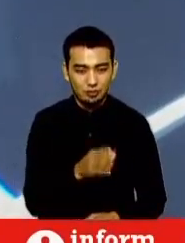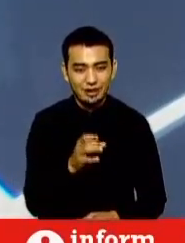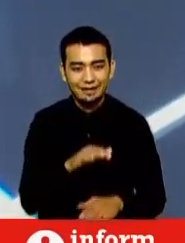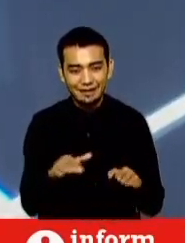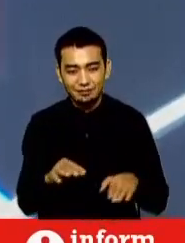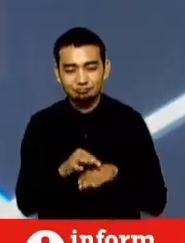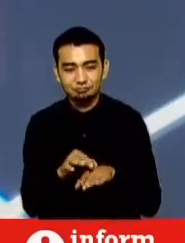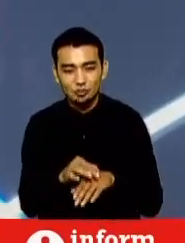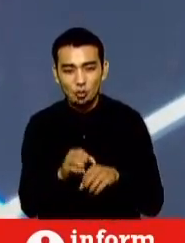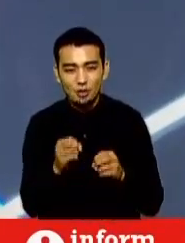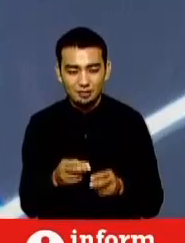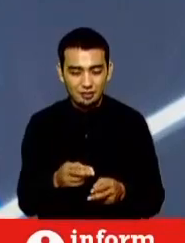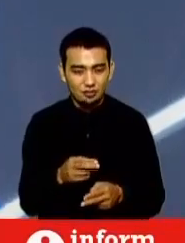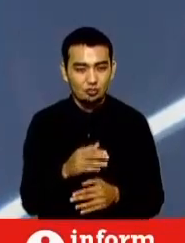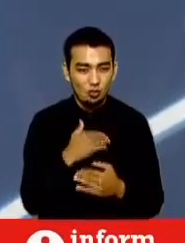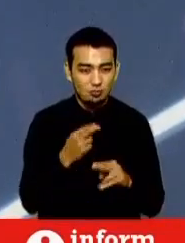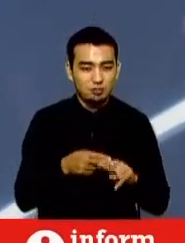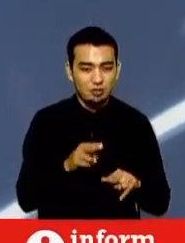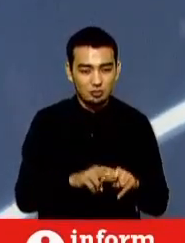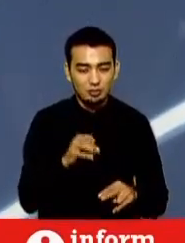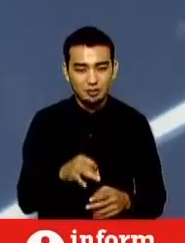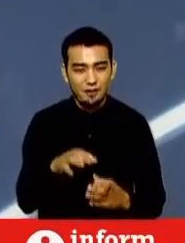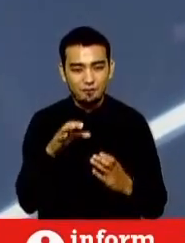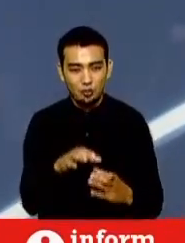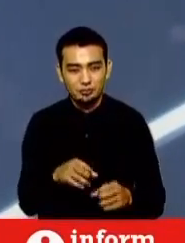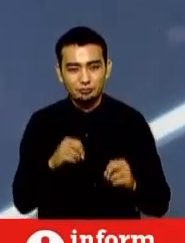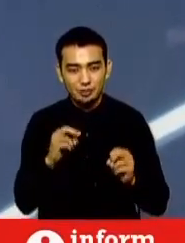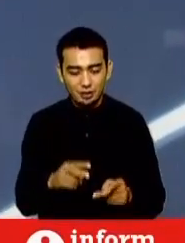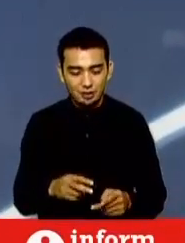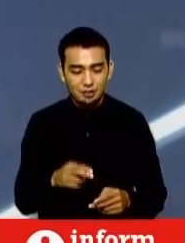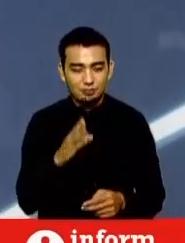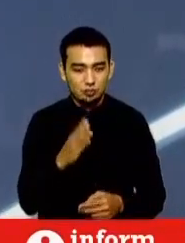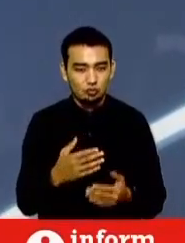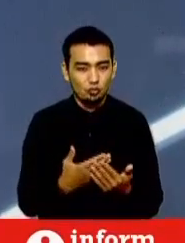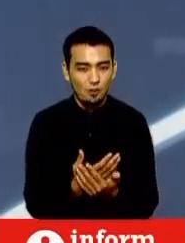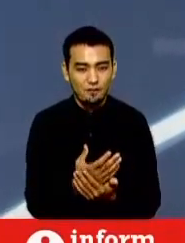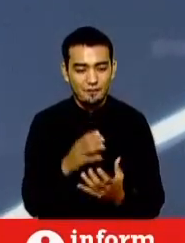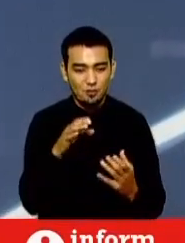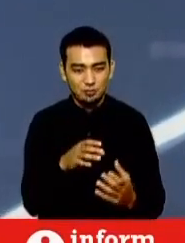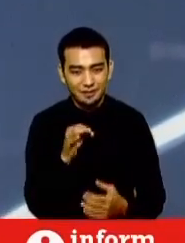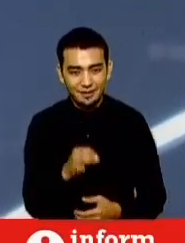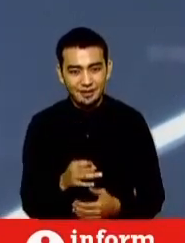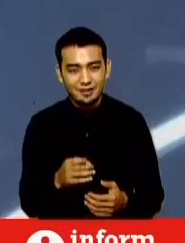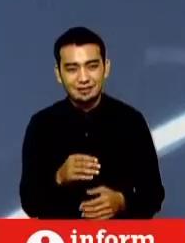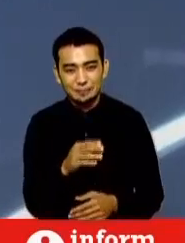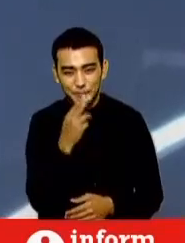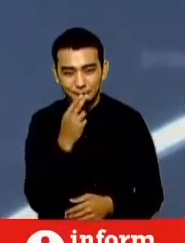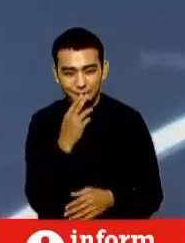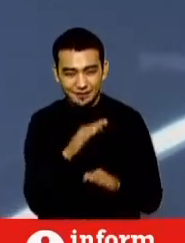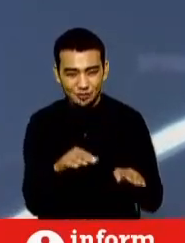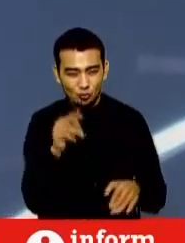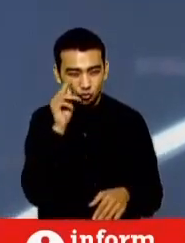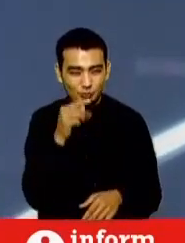saqtau kezinde, halkaralık standarttarga say keletin kölükter bağıtka şıgat. Endi jaña bastamanın arkasında bastauş sınıptın